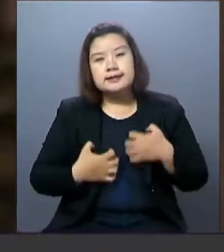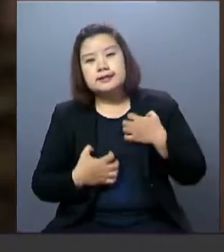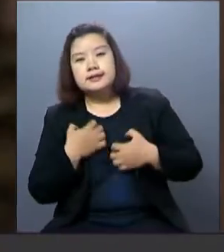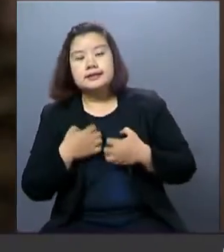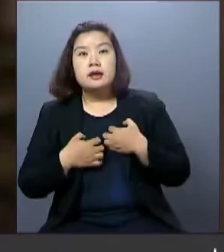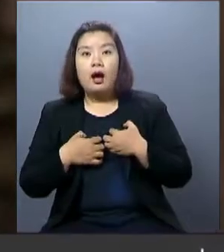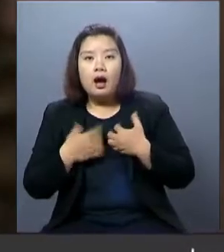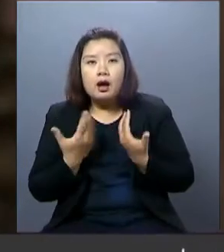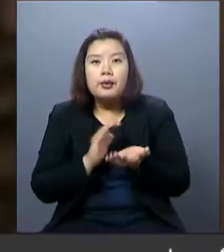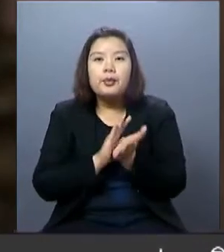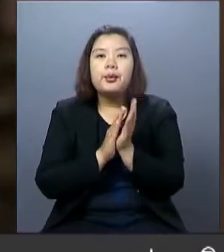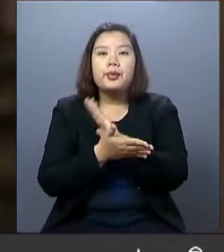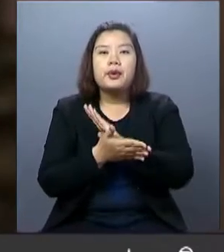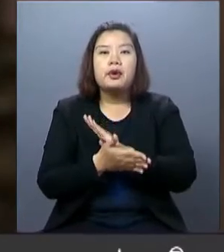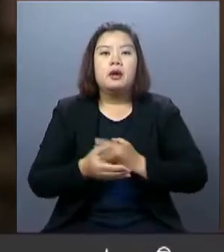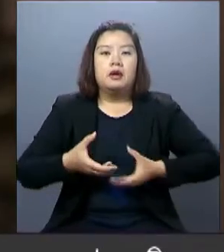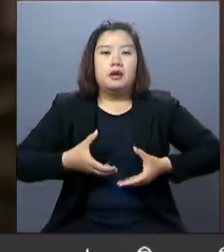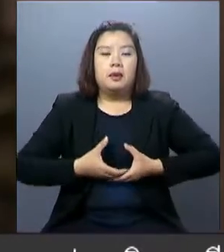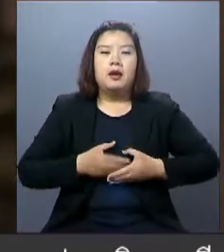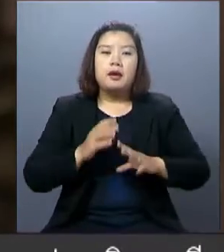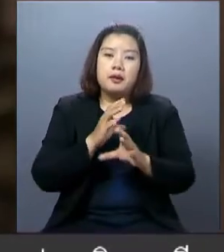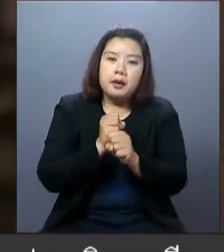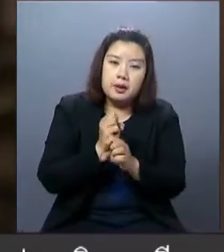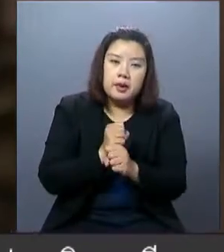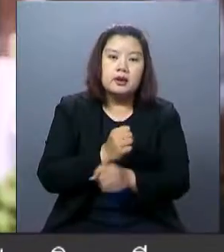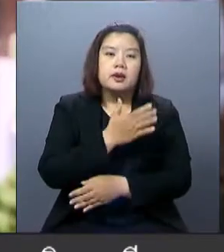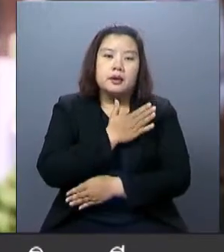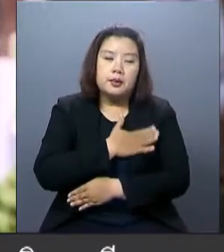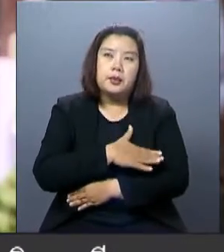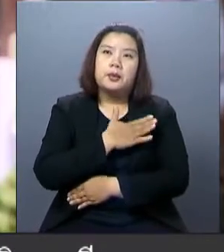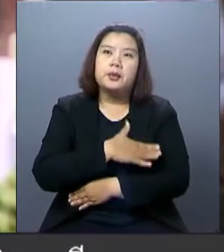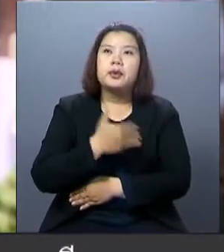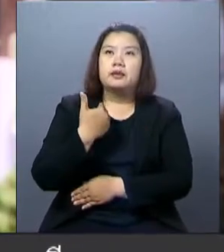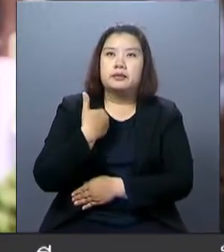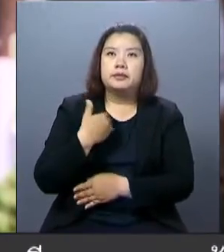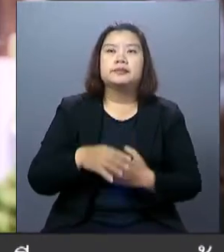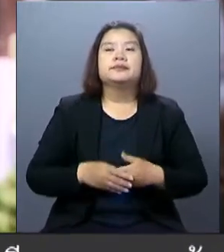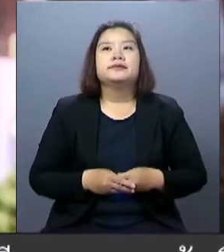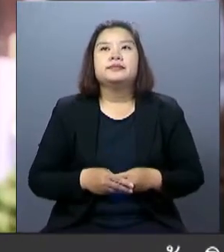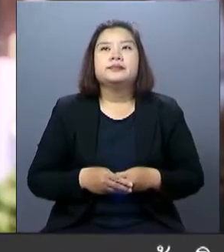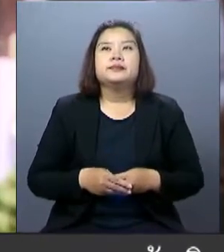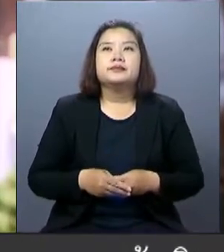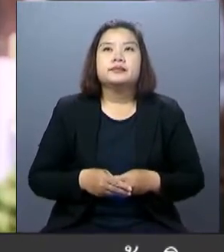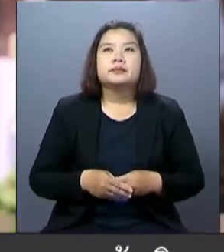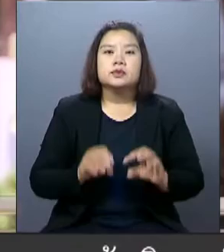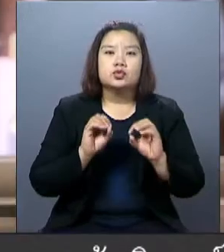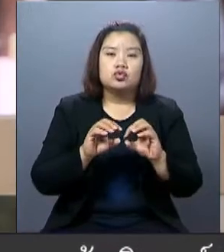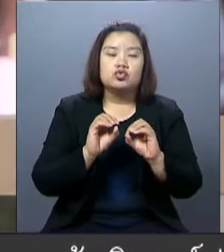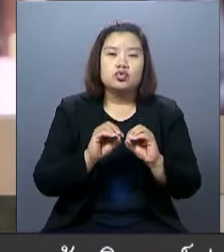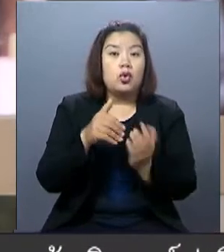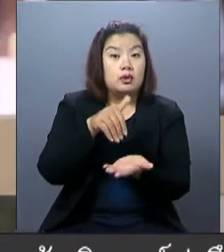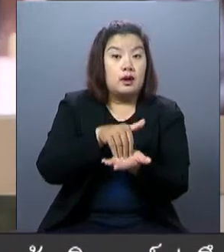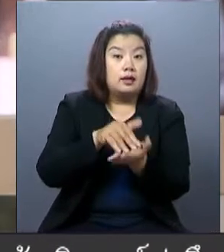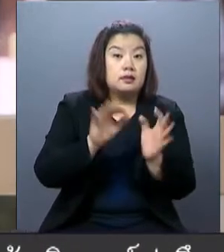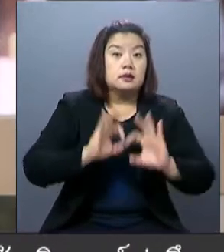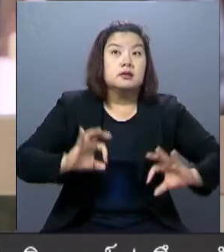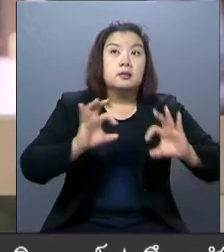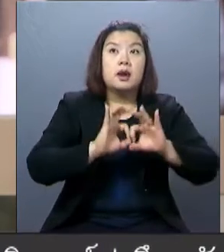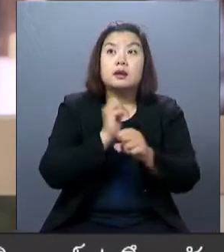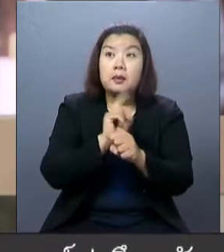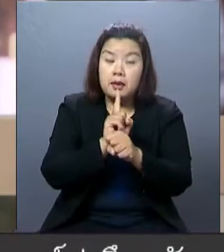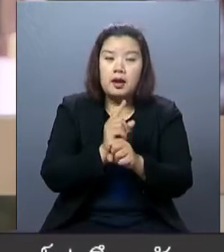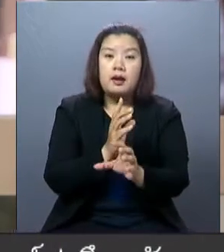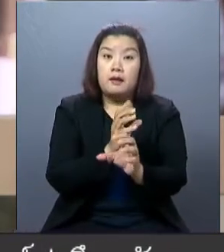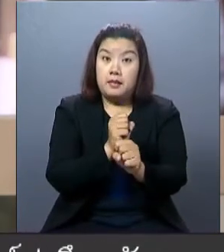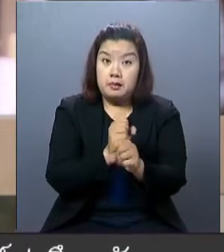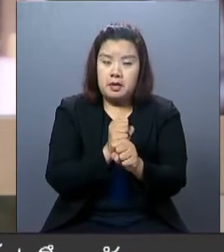งนี้มันก็ทำให้เราสงบขึ้นทำให้เราใจเย็นขึ้น ก็ให้หลักเพราะว่าพระพุทธรูปก็ต้องมีความสงบมีความสม